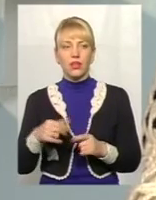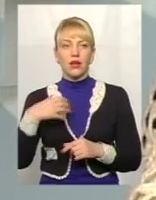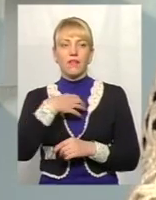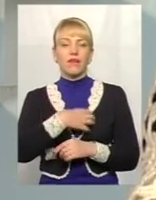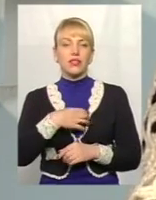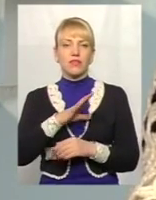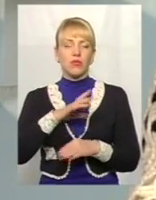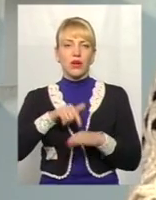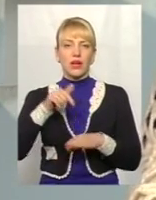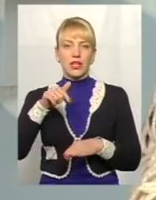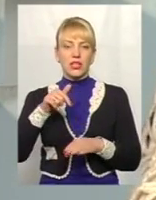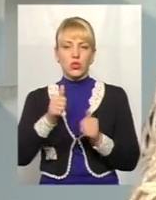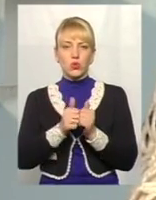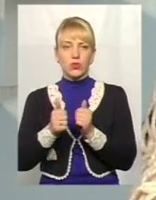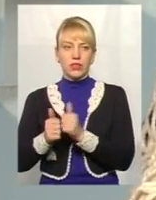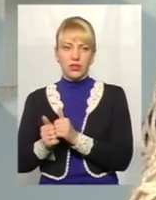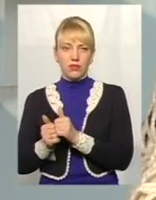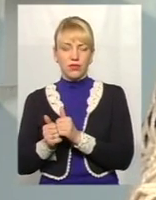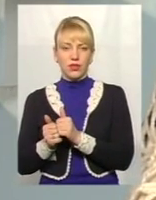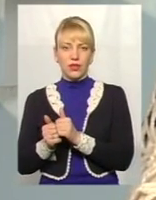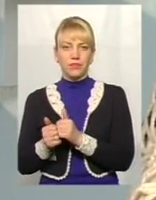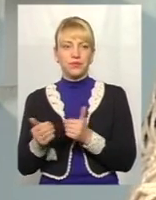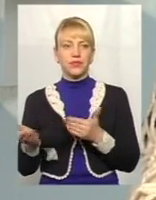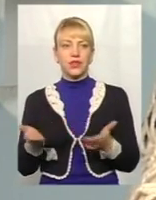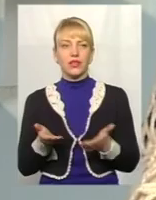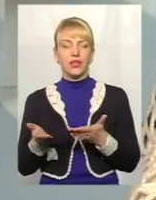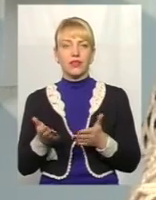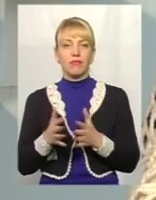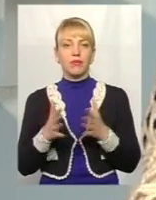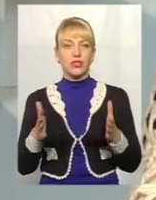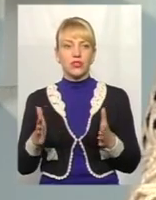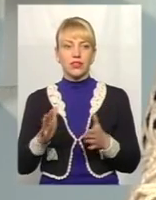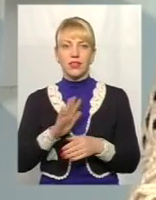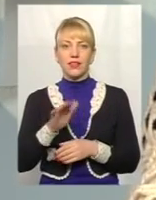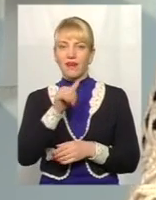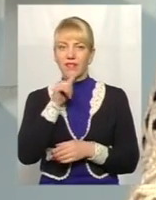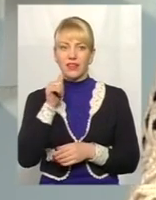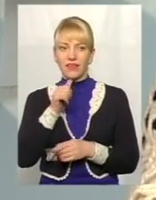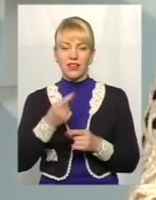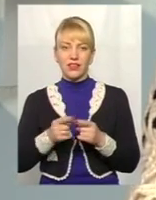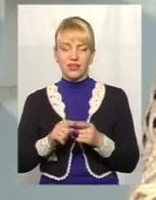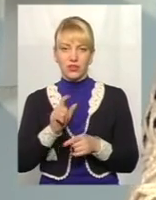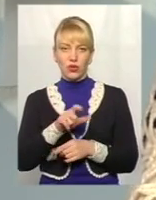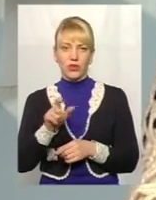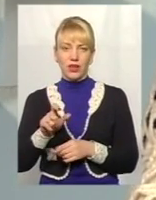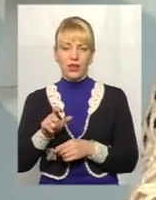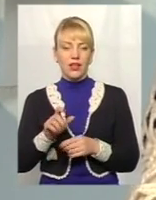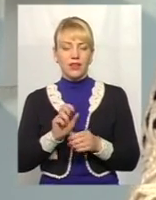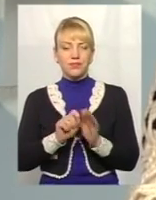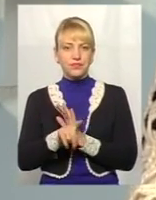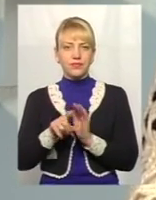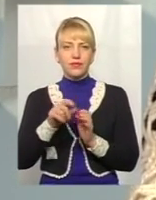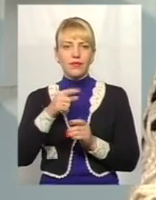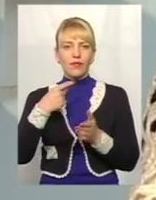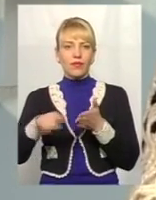важлива була реакція сусідів, які в більшості не видавали цих людей. Що значить